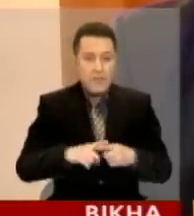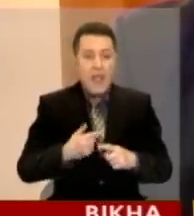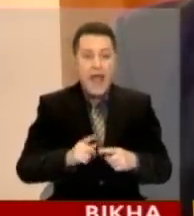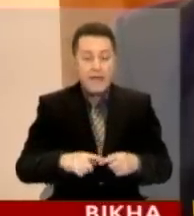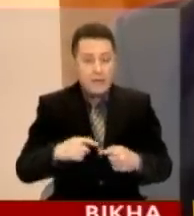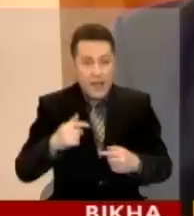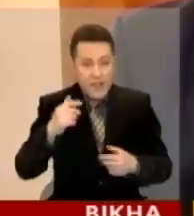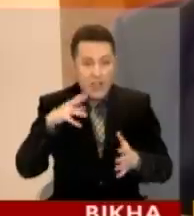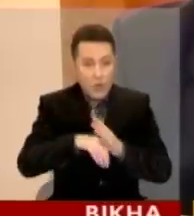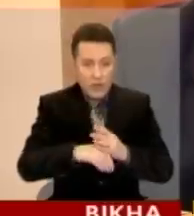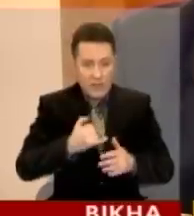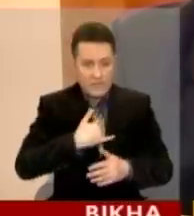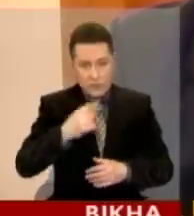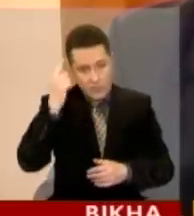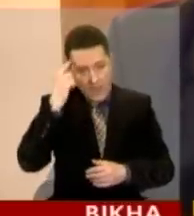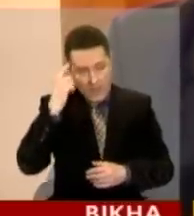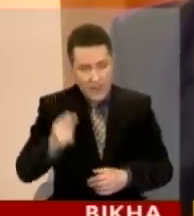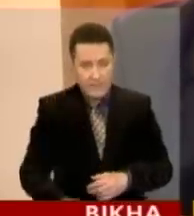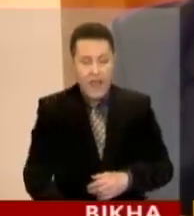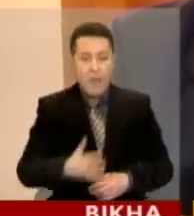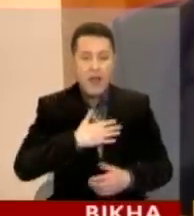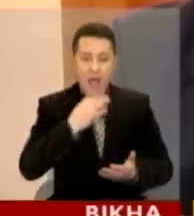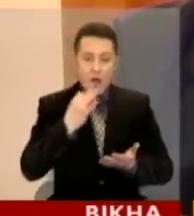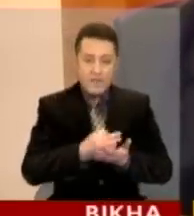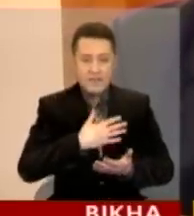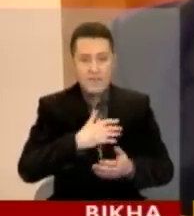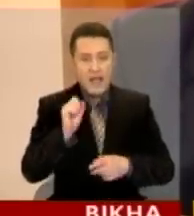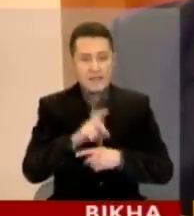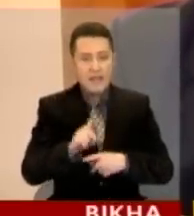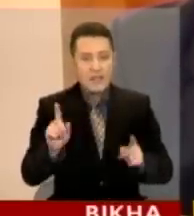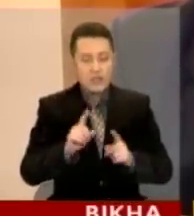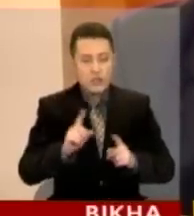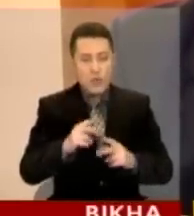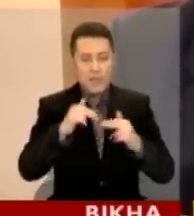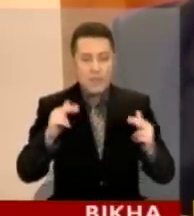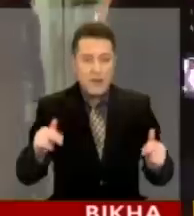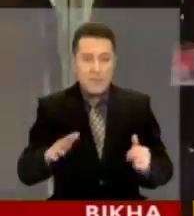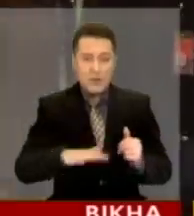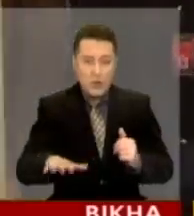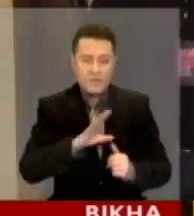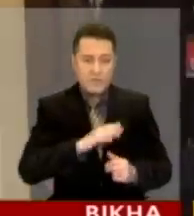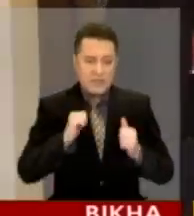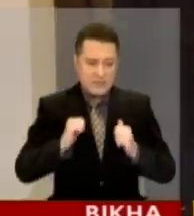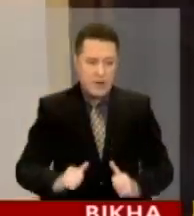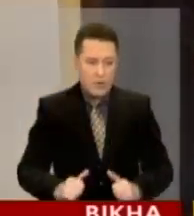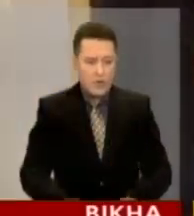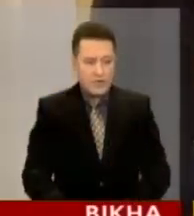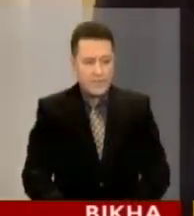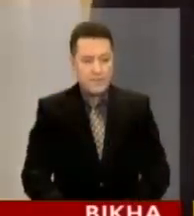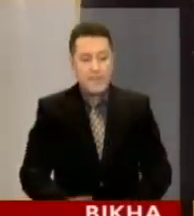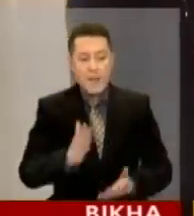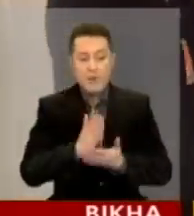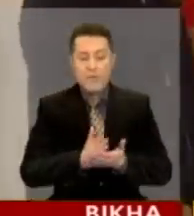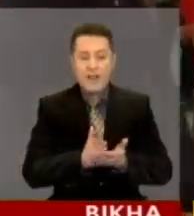это просто не укладывается у меня в голове я моя ответственность и моя задача чтоб днипропетровске была все-таки спокойно щодо терміну перебування на